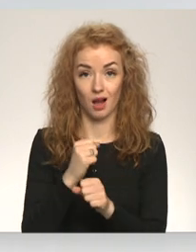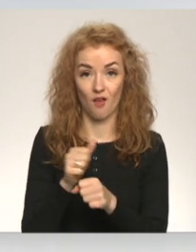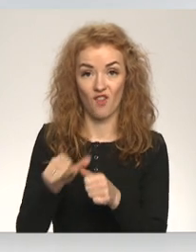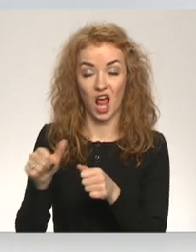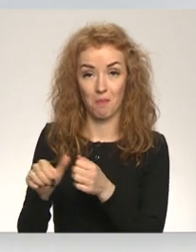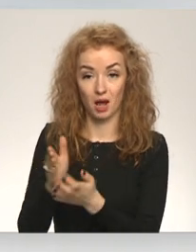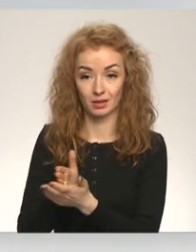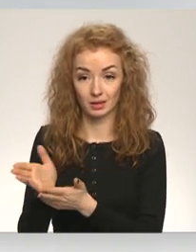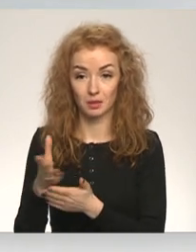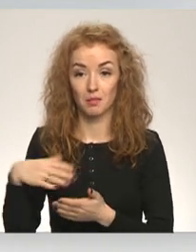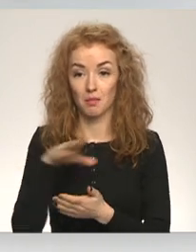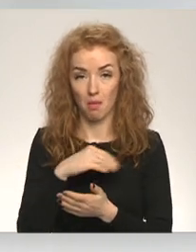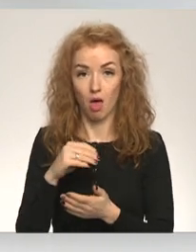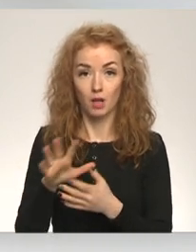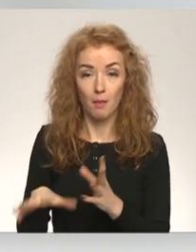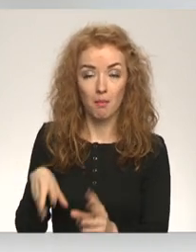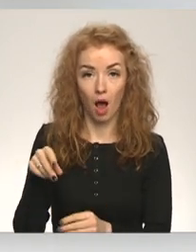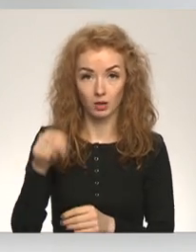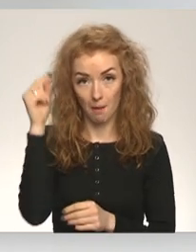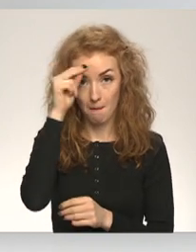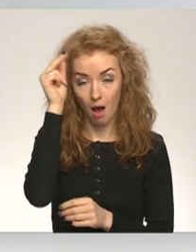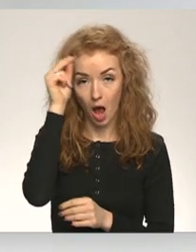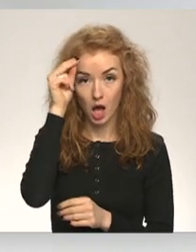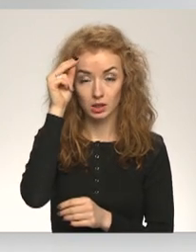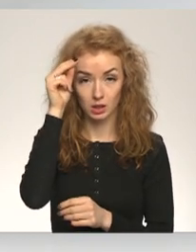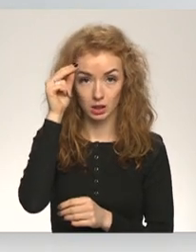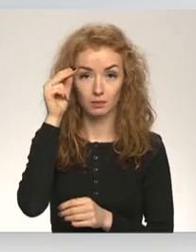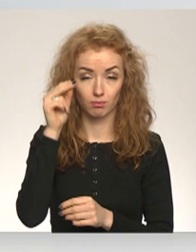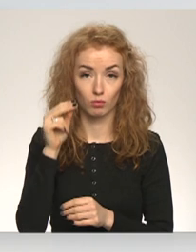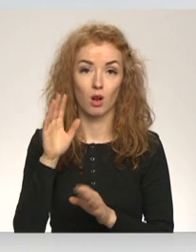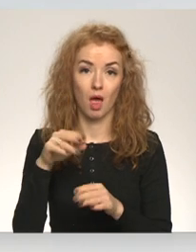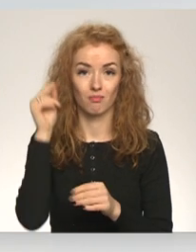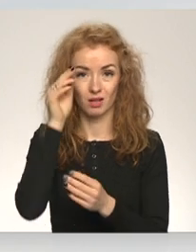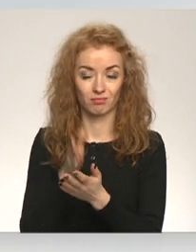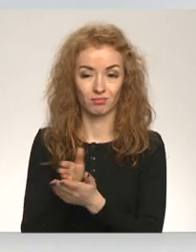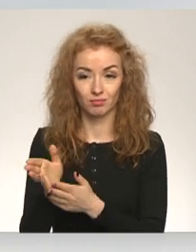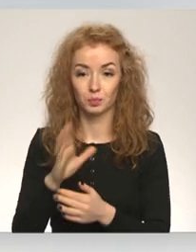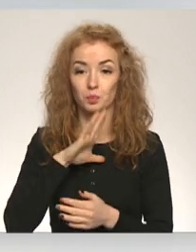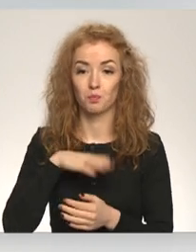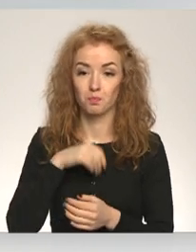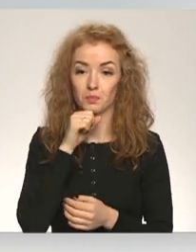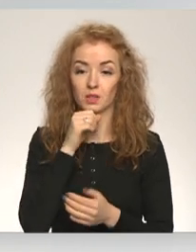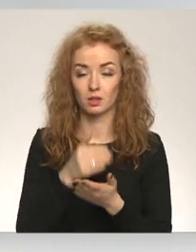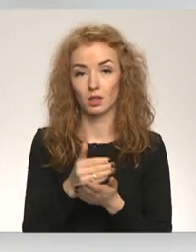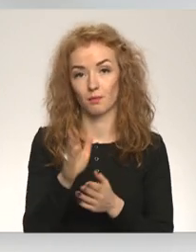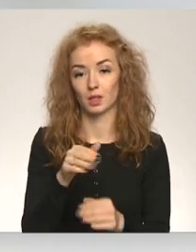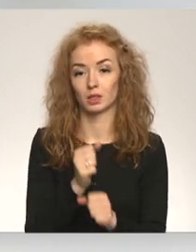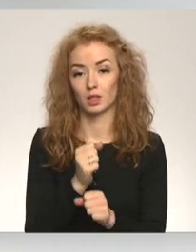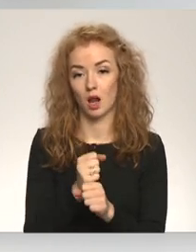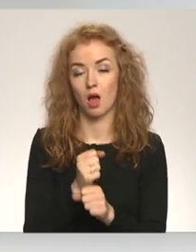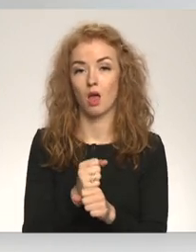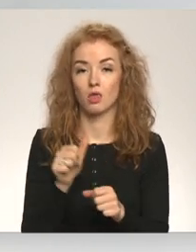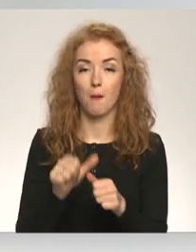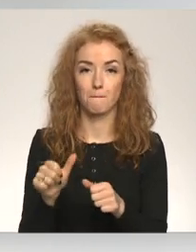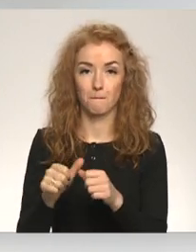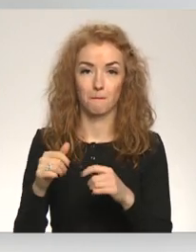farmācijas nozarā. Mēs arī redzam studiju mākslu, lai mācītos farmācijas nozarēm, bet tam turpinātu darbu